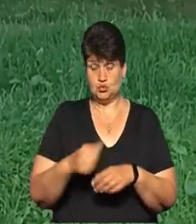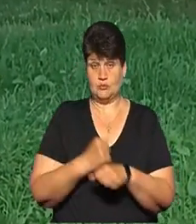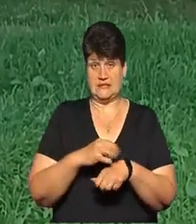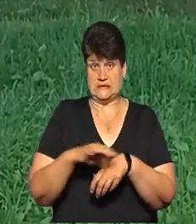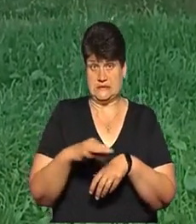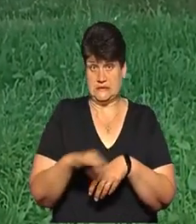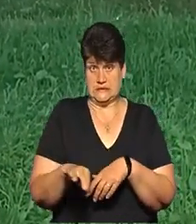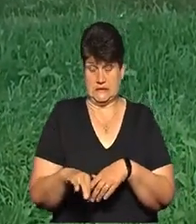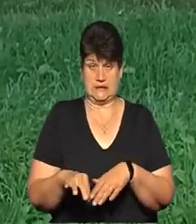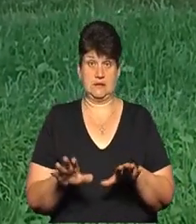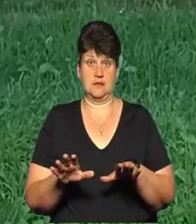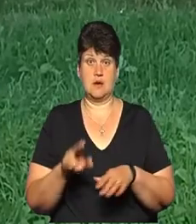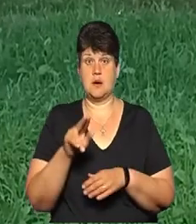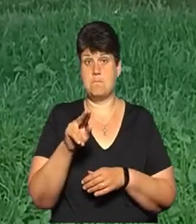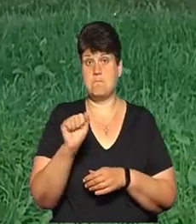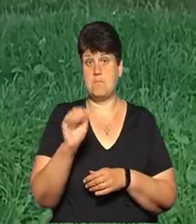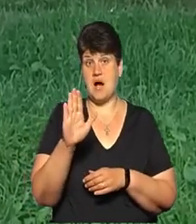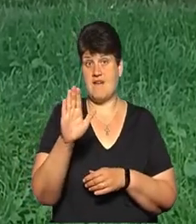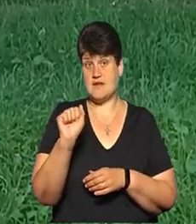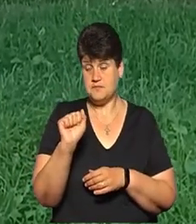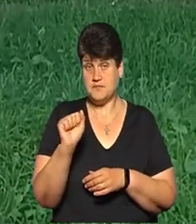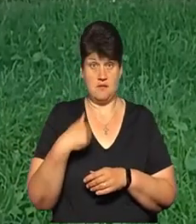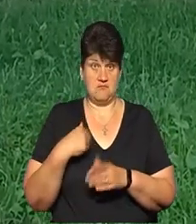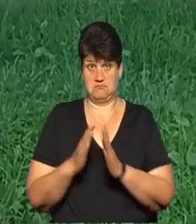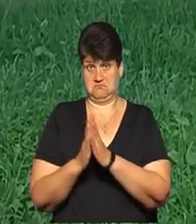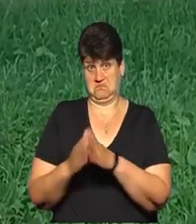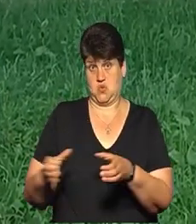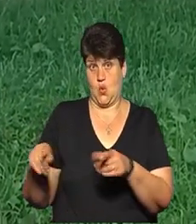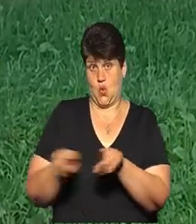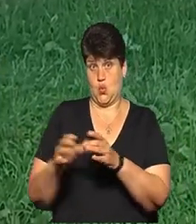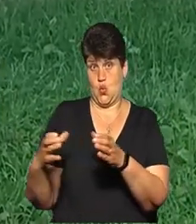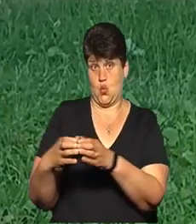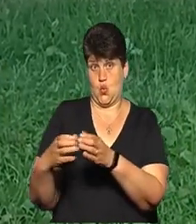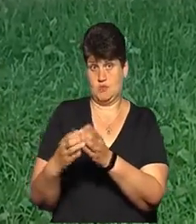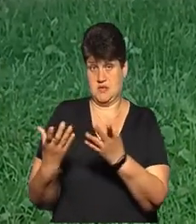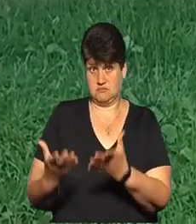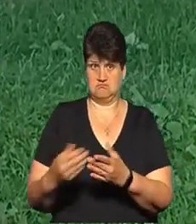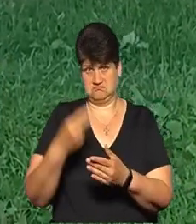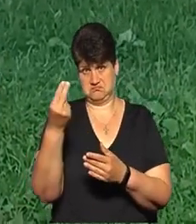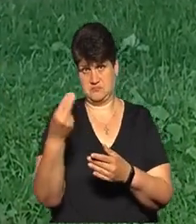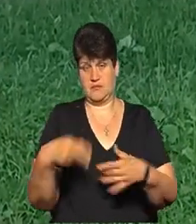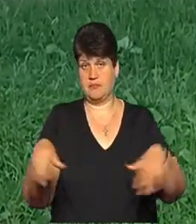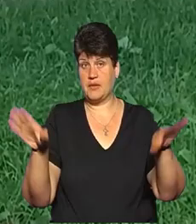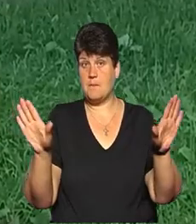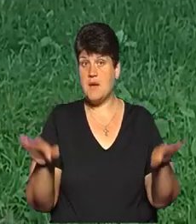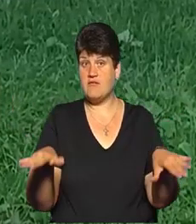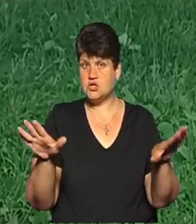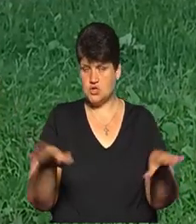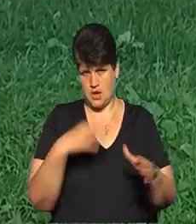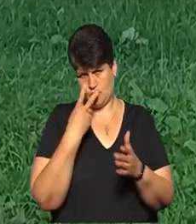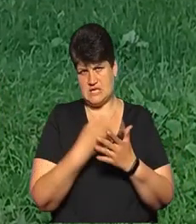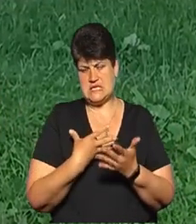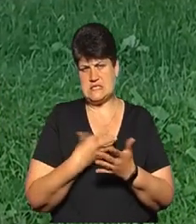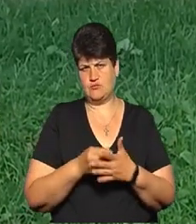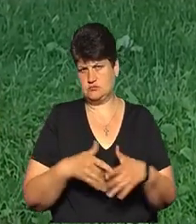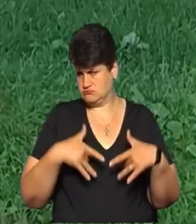твариною, зокрема над павичем. Я закликала своїх одногрупників намалювати павича і висловити своє невдоволення щодо